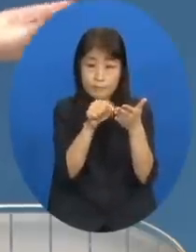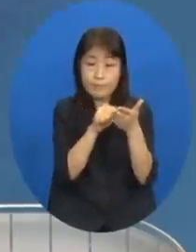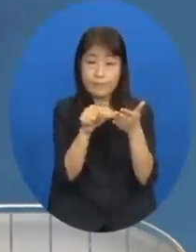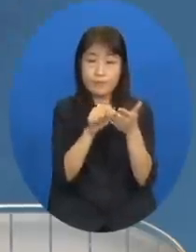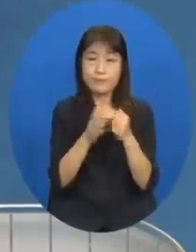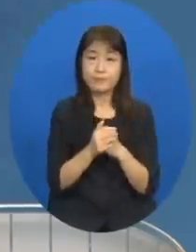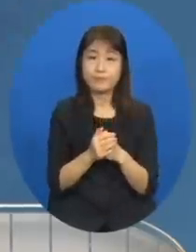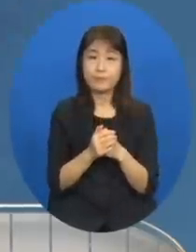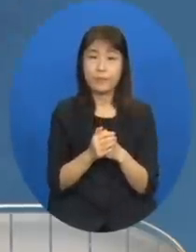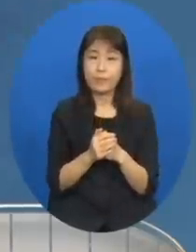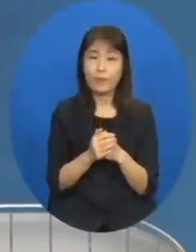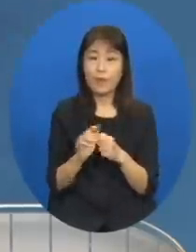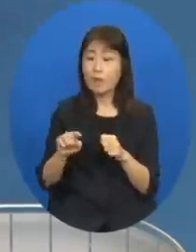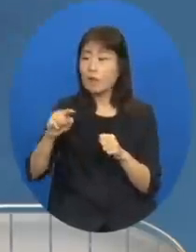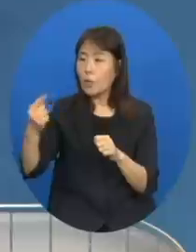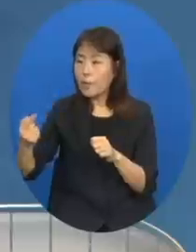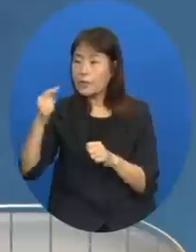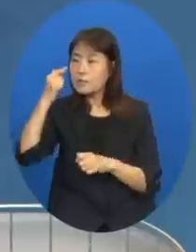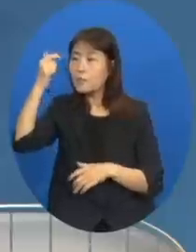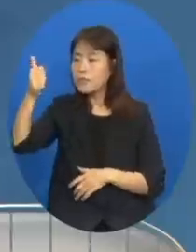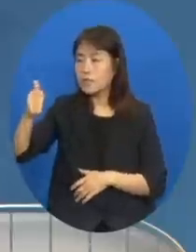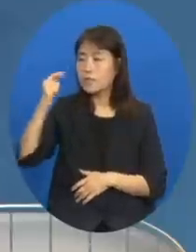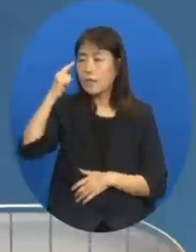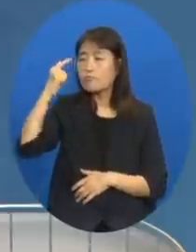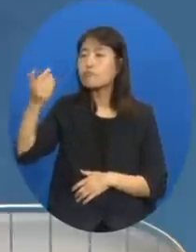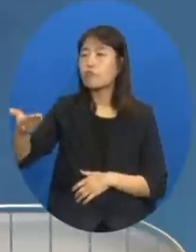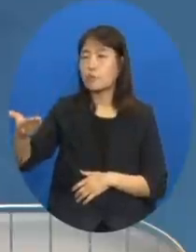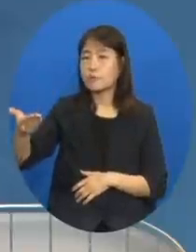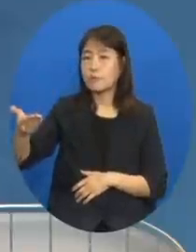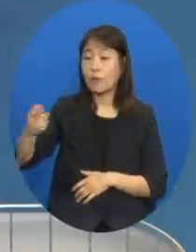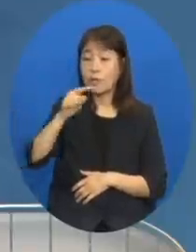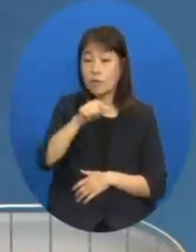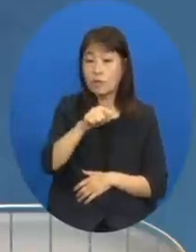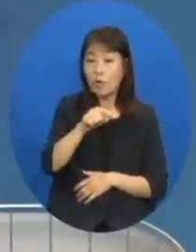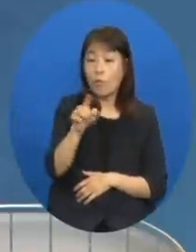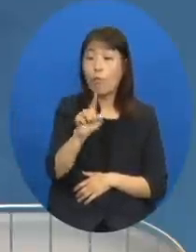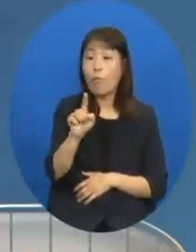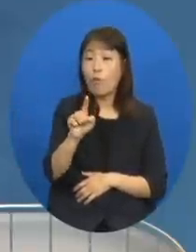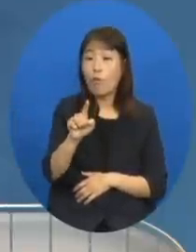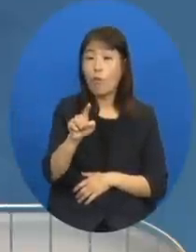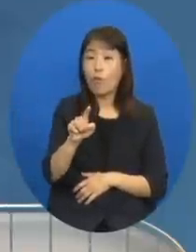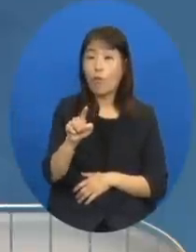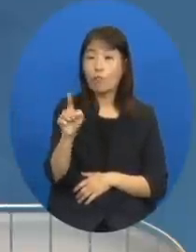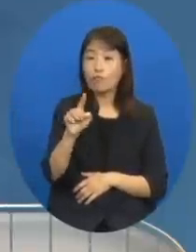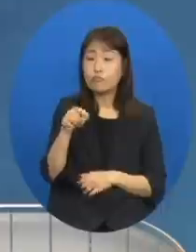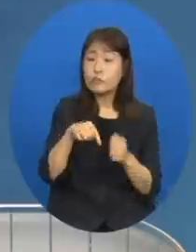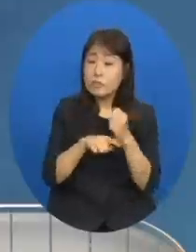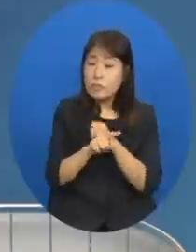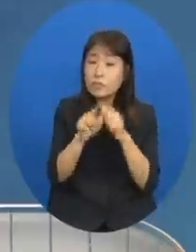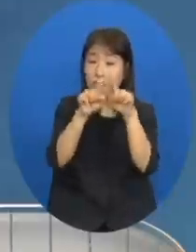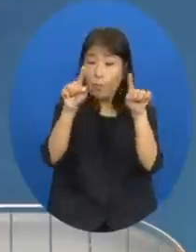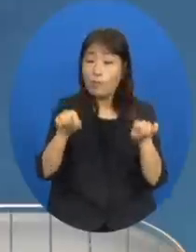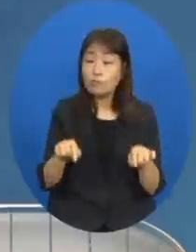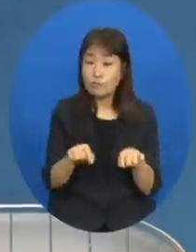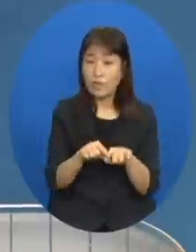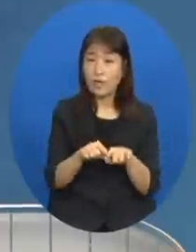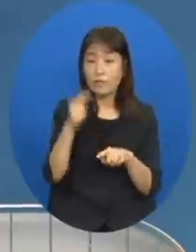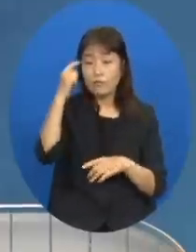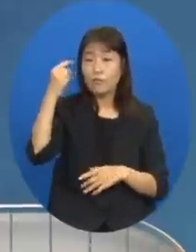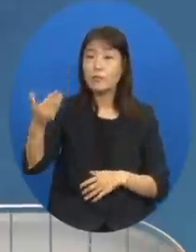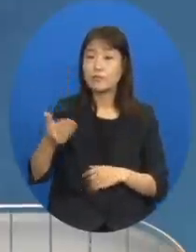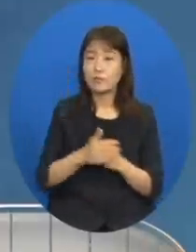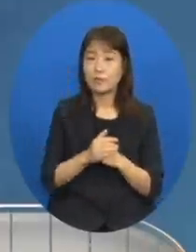있는 애양원 목사님에게 이게 무슨 헌금 봉투냐 물었더니 그 목사님께서 손혜원 목사님